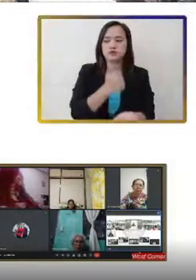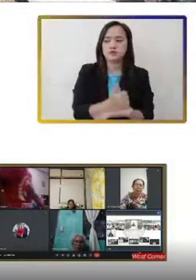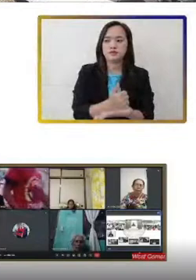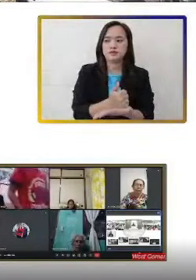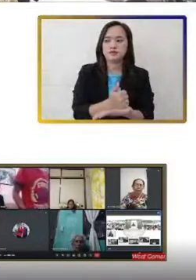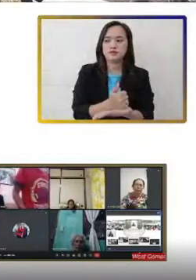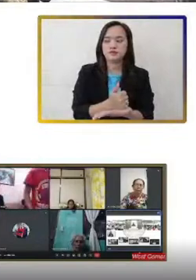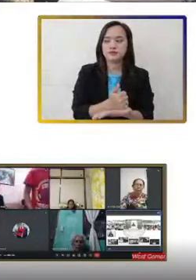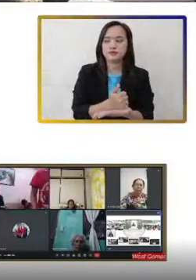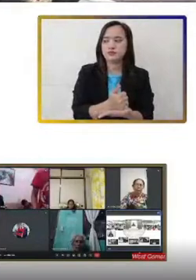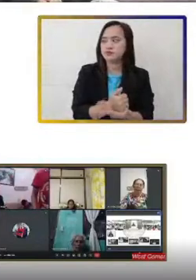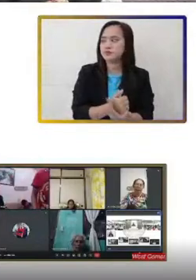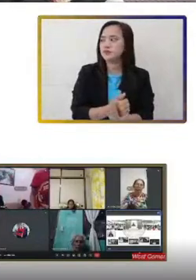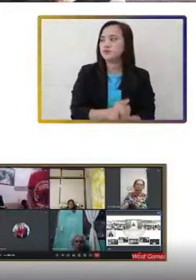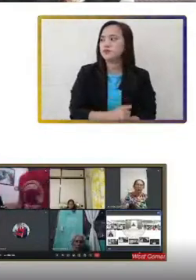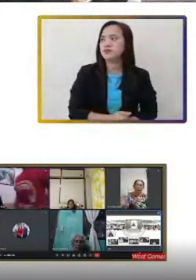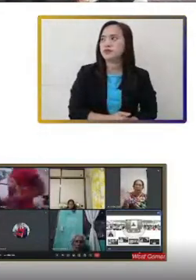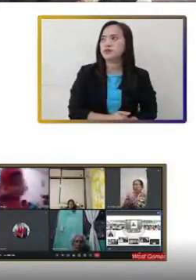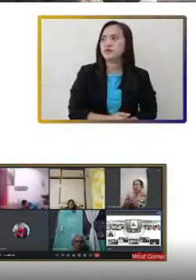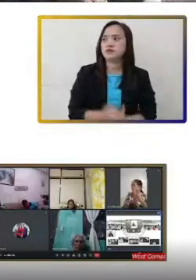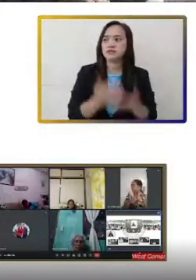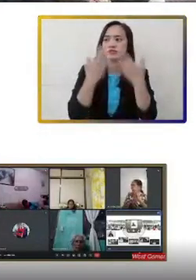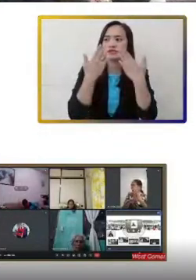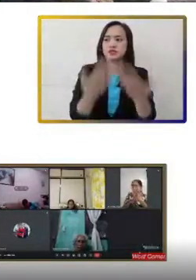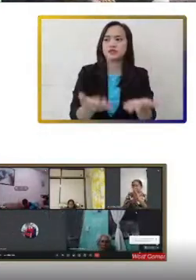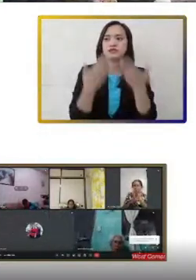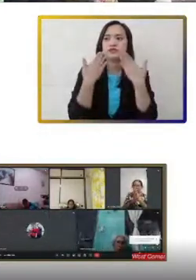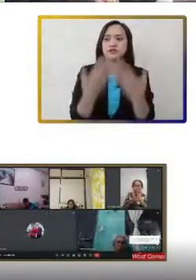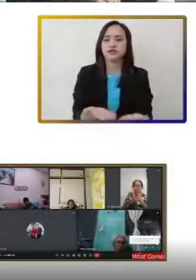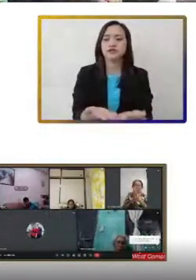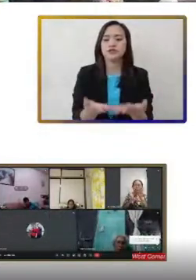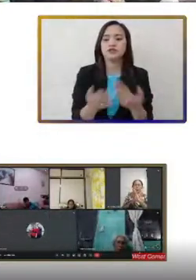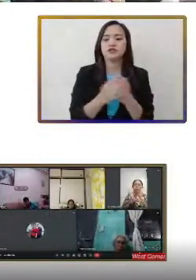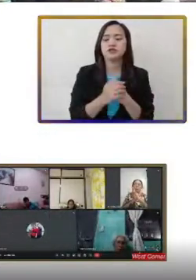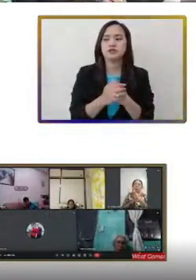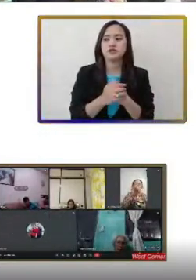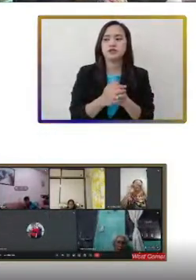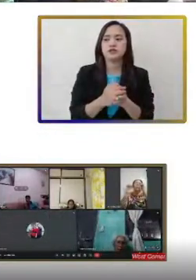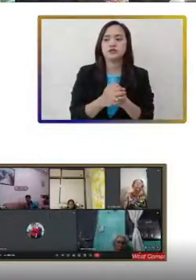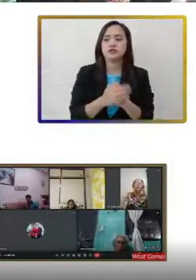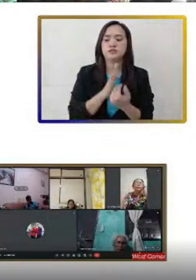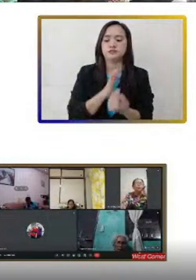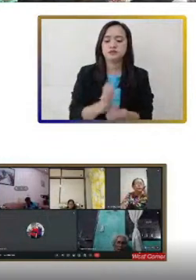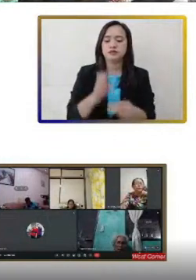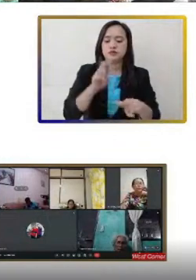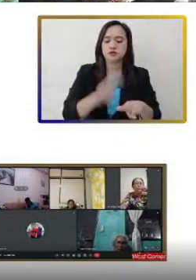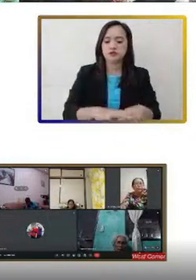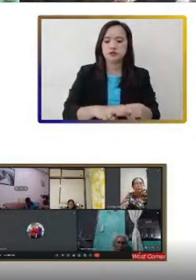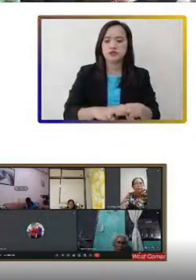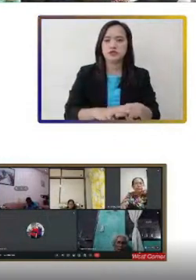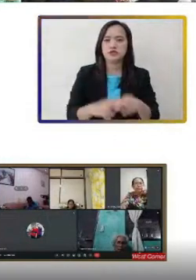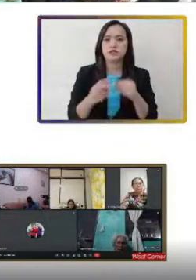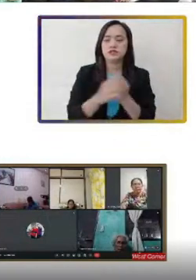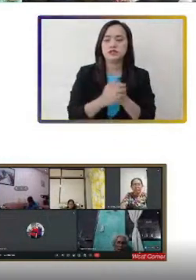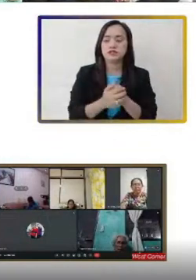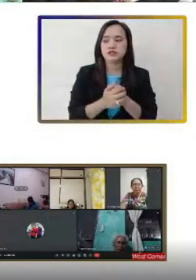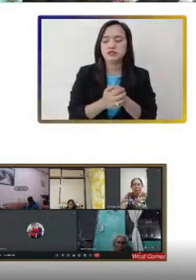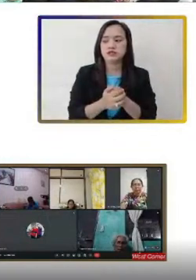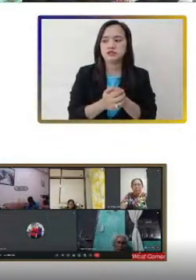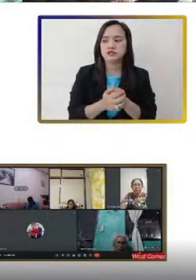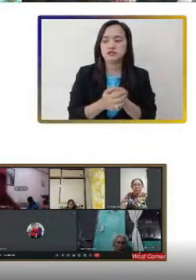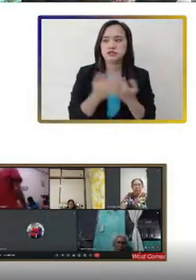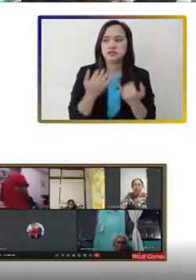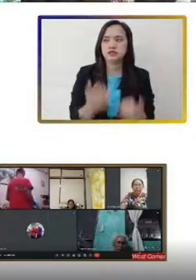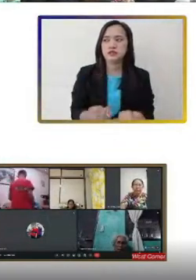Alright, and also mga kapatid, thank you sir, thank you po, and please be seated. And also kasama rin po natin dito si sila